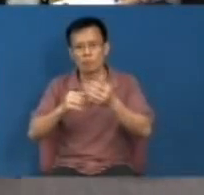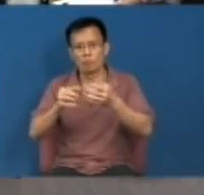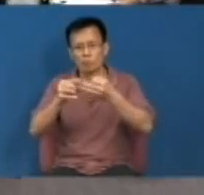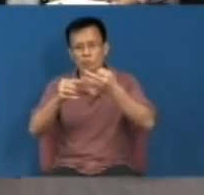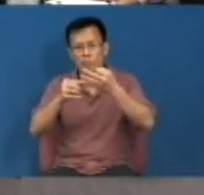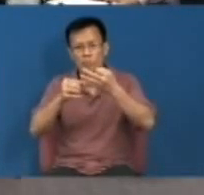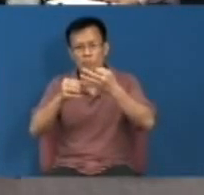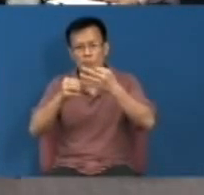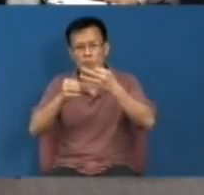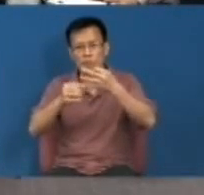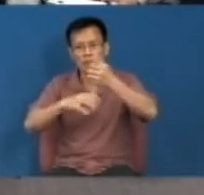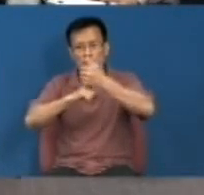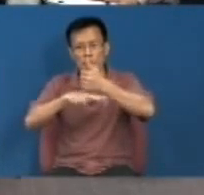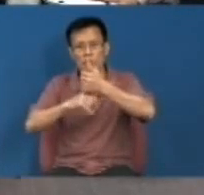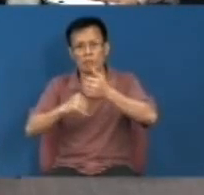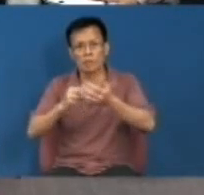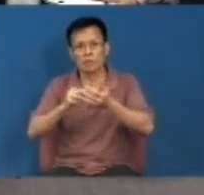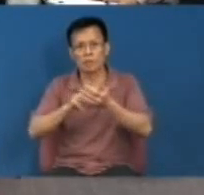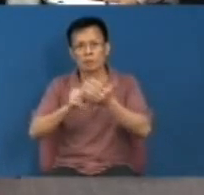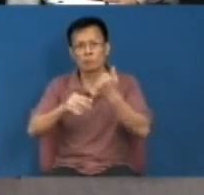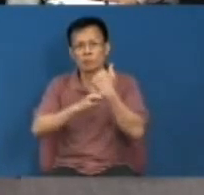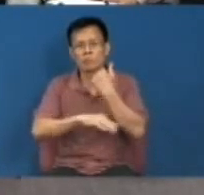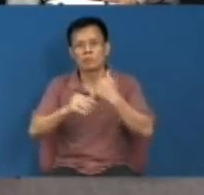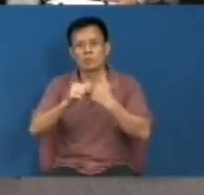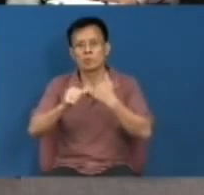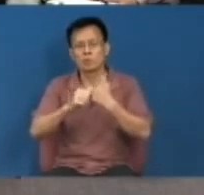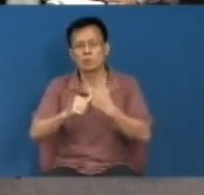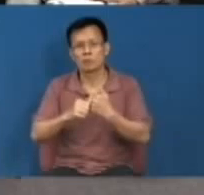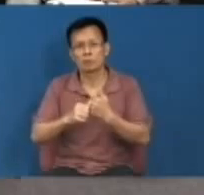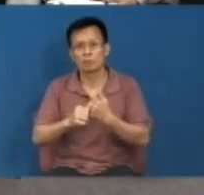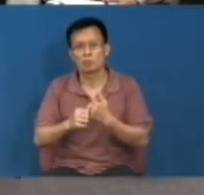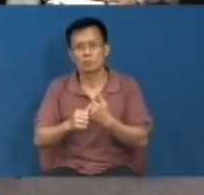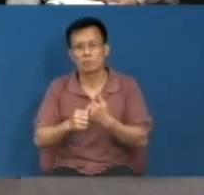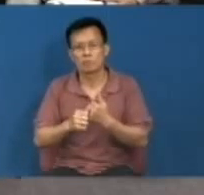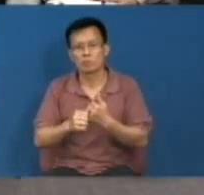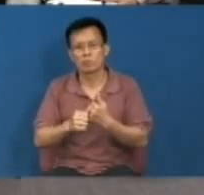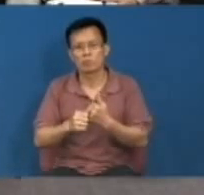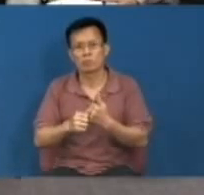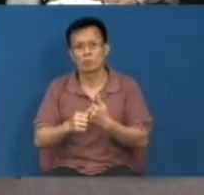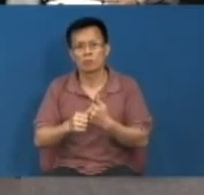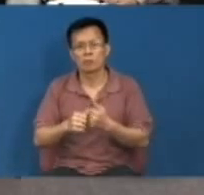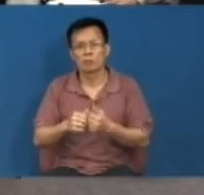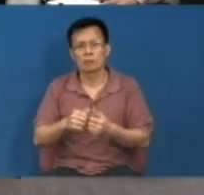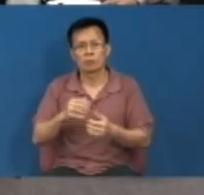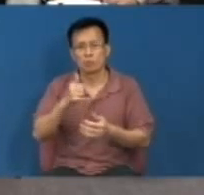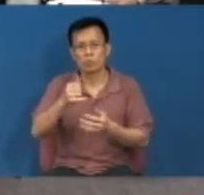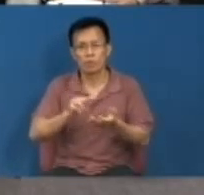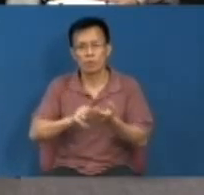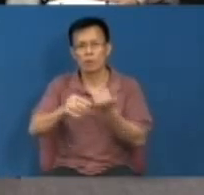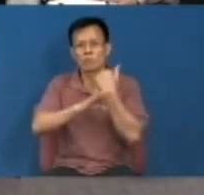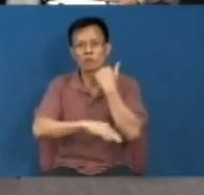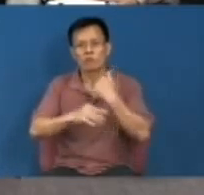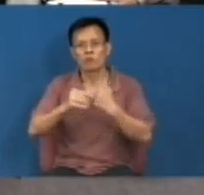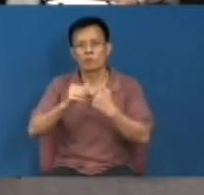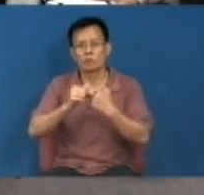法會度見過啲議員咧？ 都見過下一部分。 見過好多次，我哋嘅咩諮詢平台都差唔多每一場都有去，去立法局都去咗好多次。